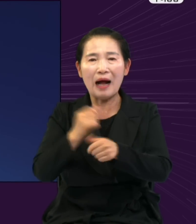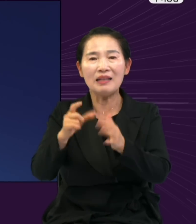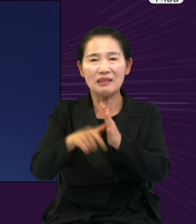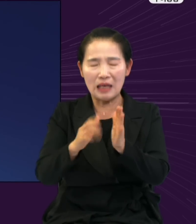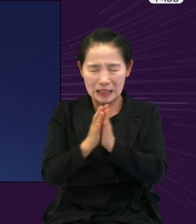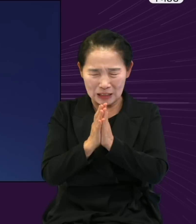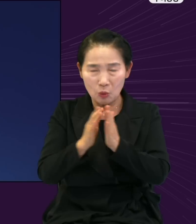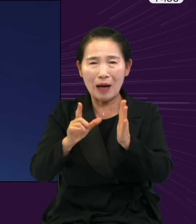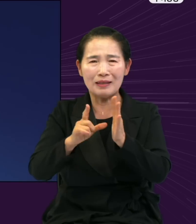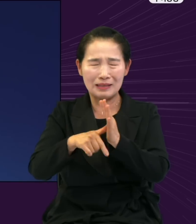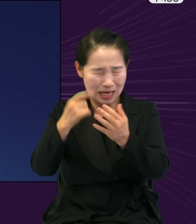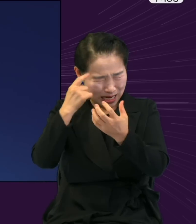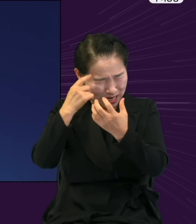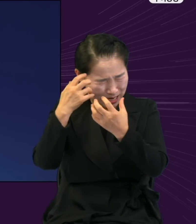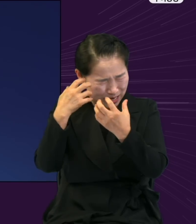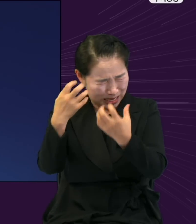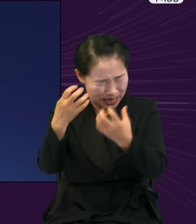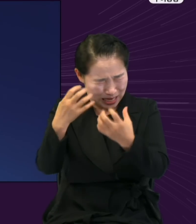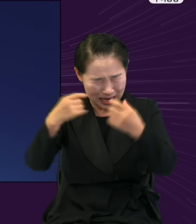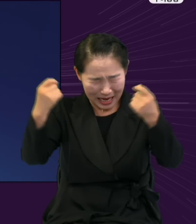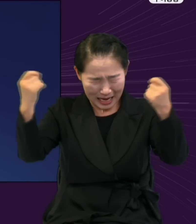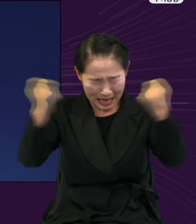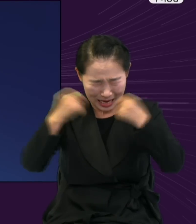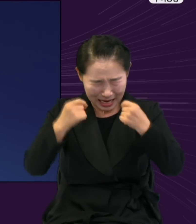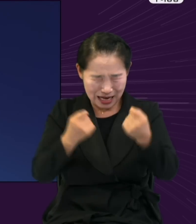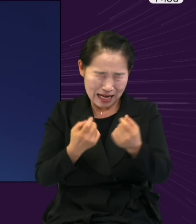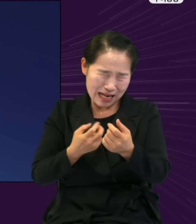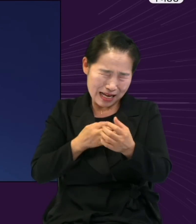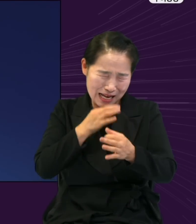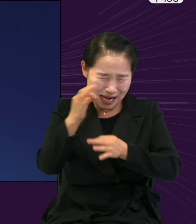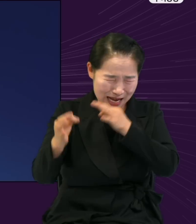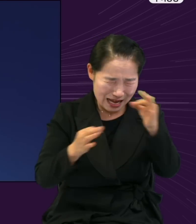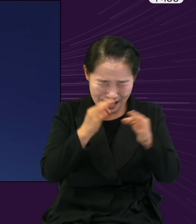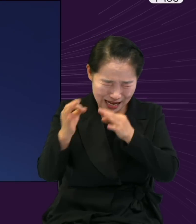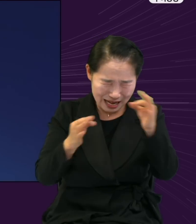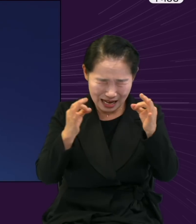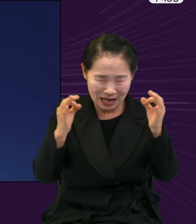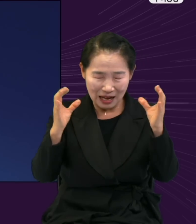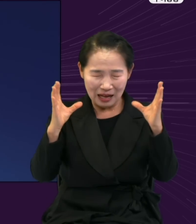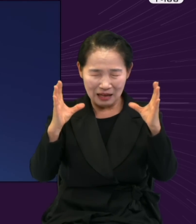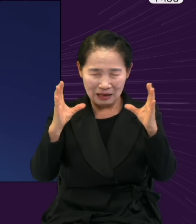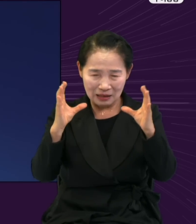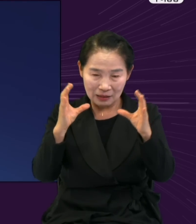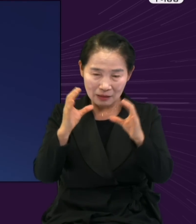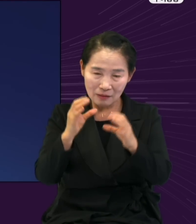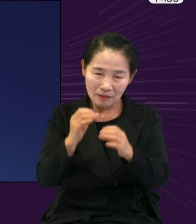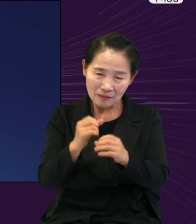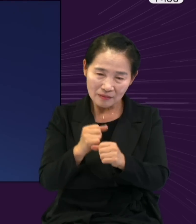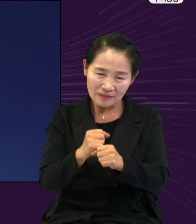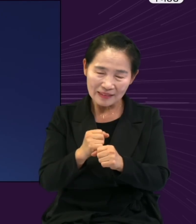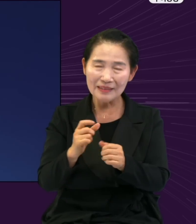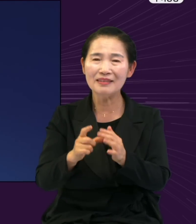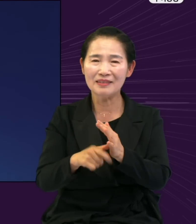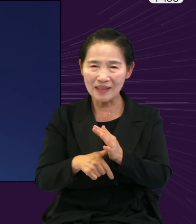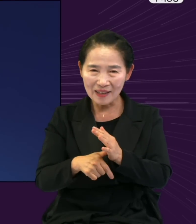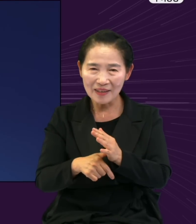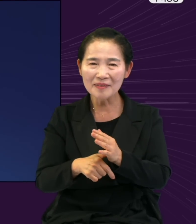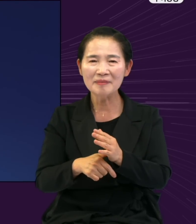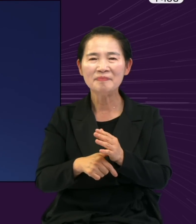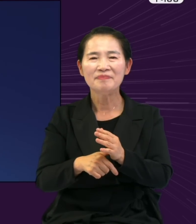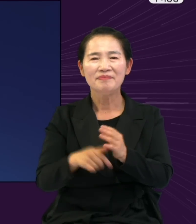우는 그 울음이 좀 잦아질 때 하나님의 음성이 들리는 것 같았어요. 연수가, 내가 너를 사랑한다.